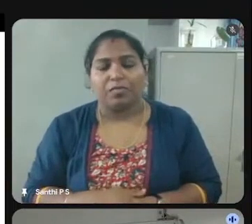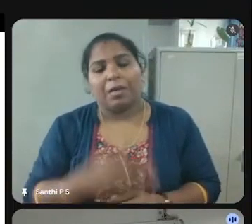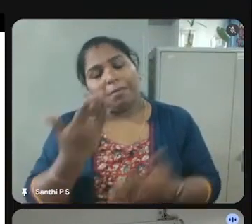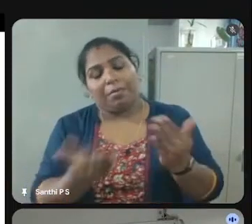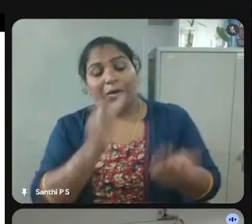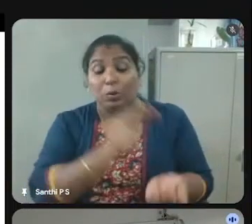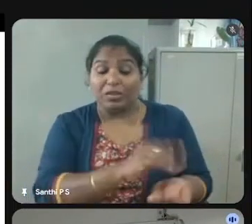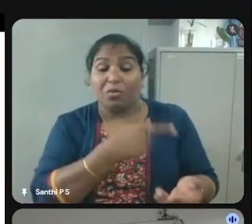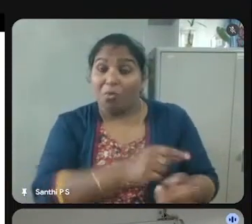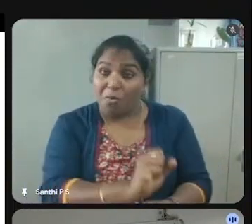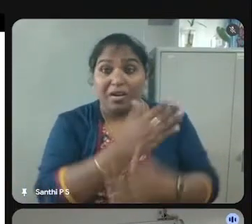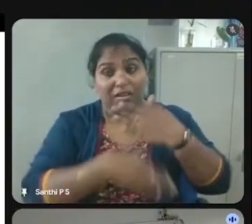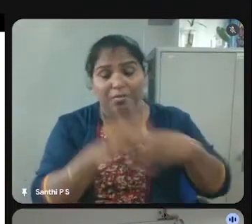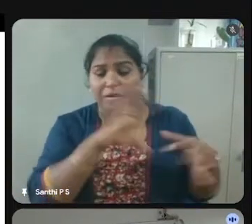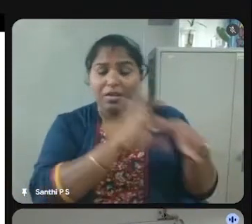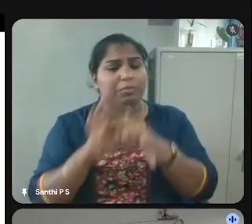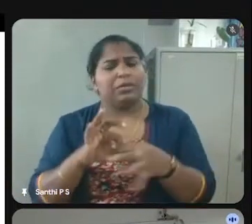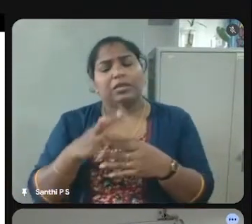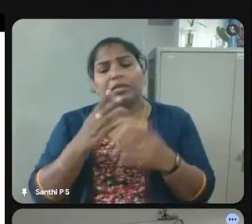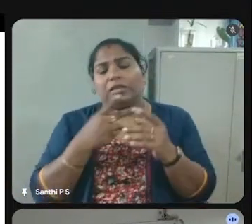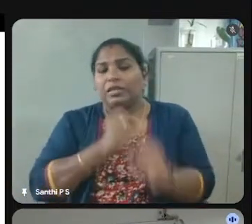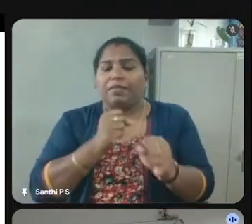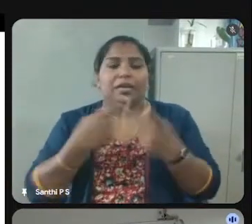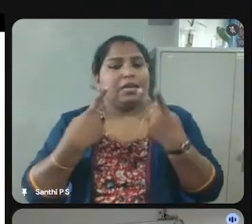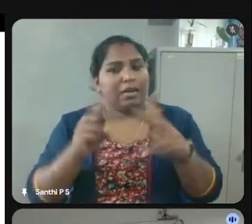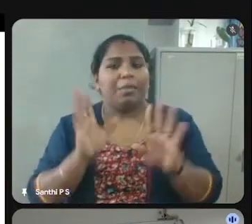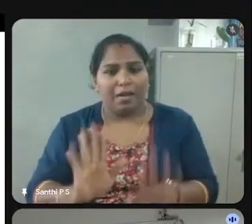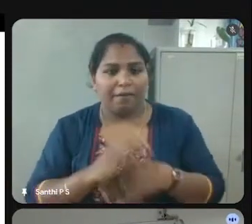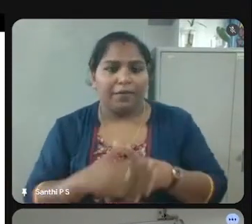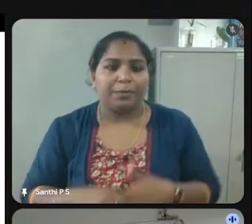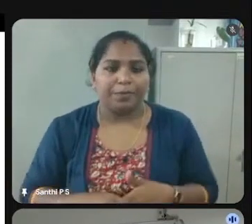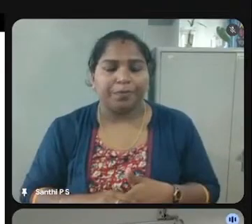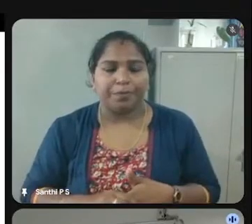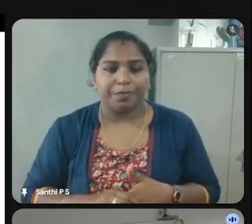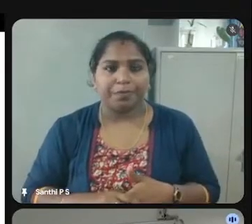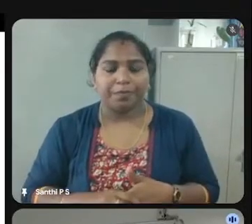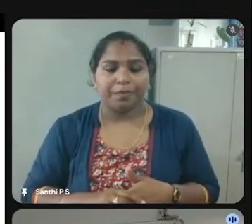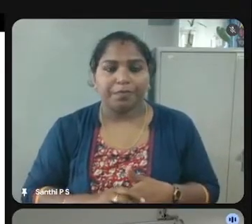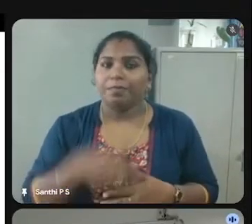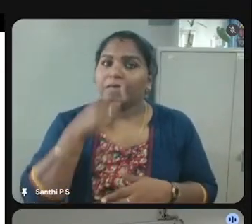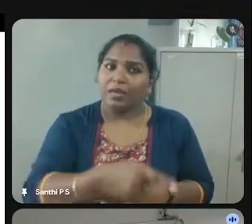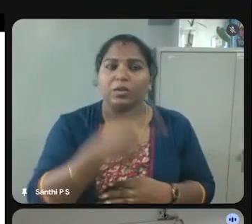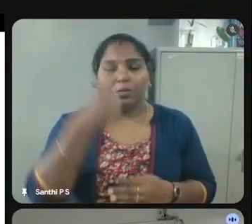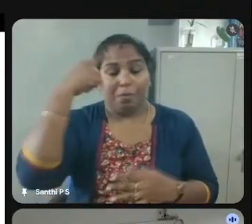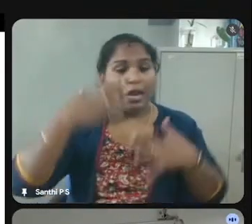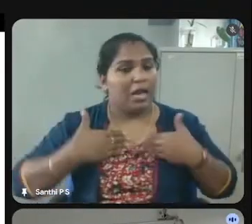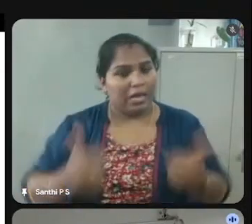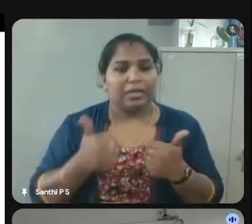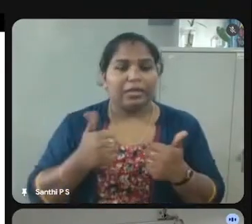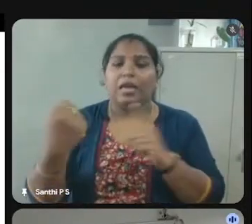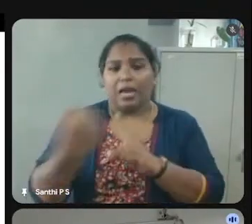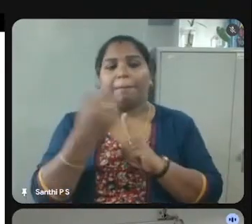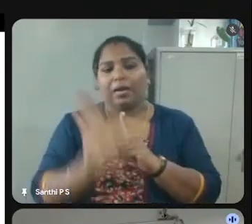കാര്യത്തിലാകുമ്പോൾ പ്രത്യേകിച്ചും നമുക്കത് വളരെയധികം ബുദ്ധിമുട്ടുണ്ടാക്കുന്ന ഒരു കാര്യവുമാണ്. അപ്പോ ഇതും നമ്മുടെ മാനസികാരോഗ്യത്തിനെ ബാധിക്കുന്ന ഒരു